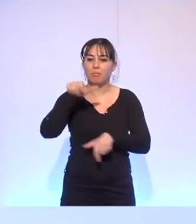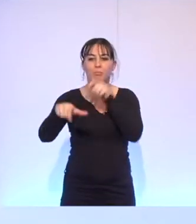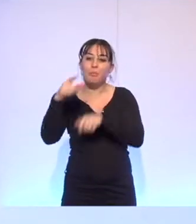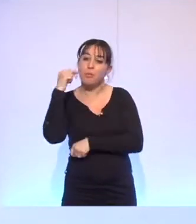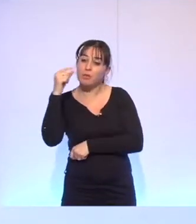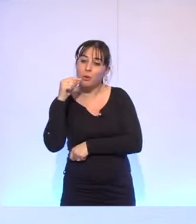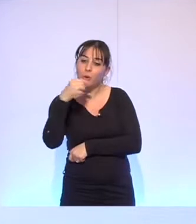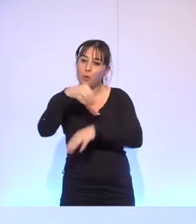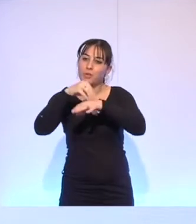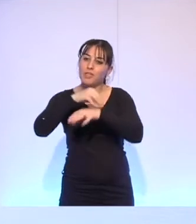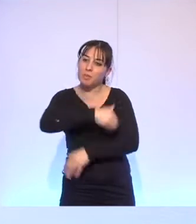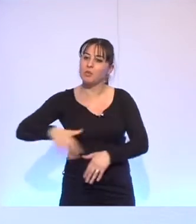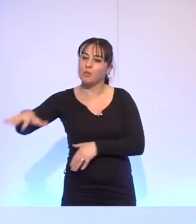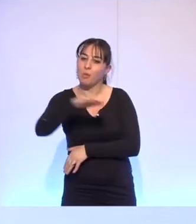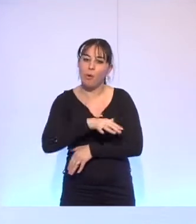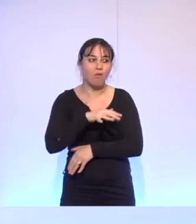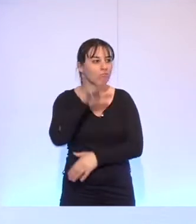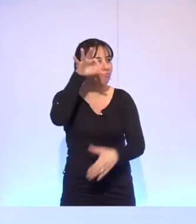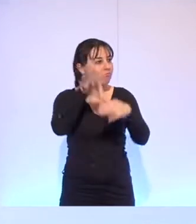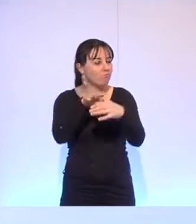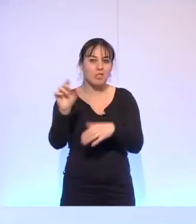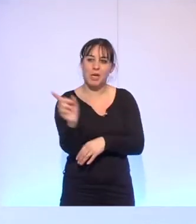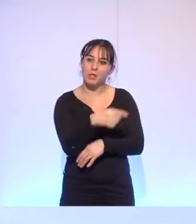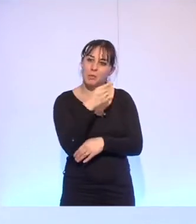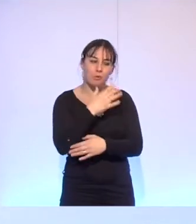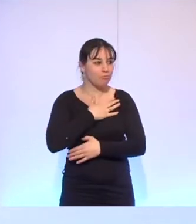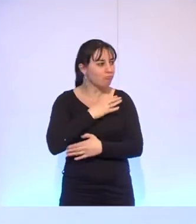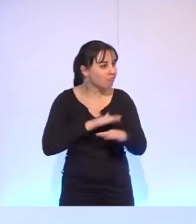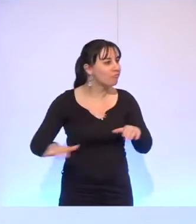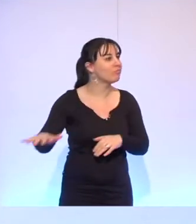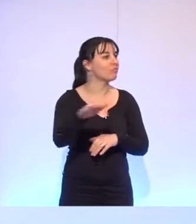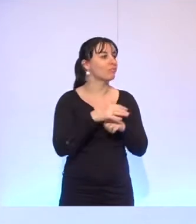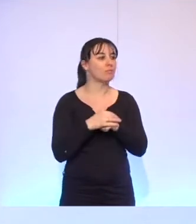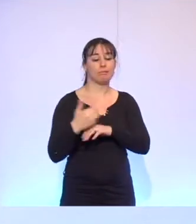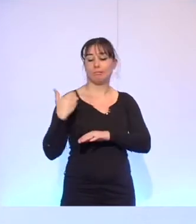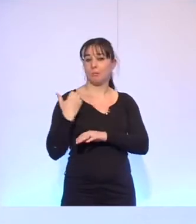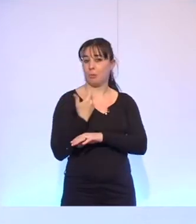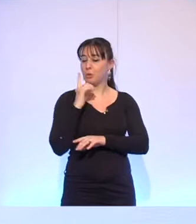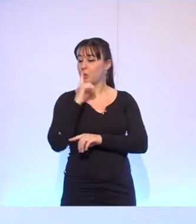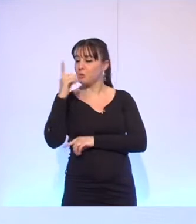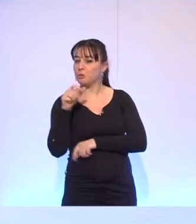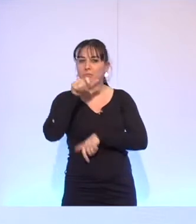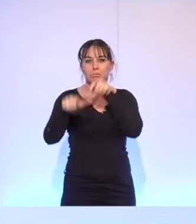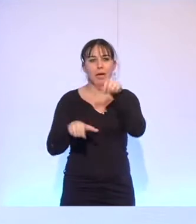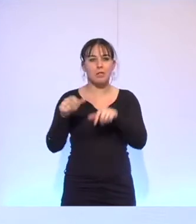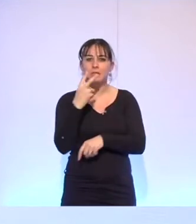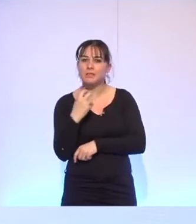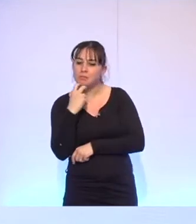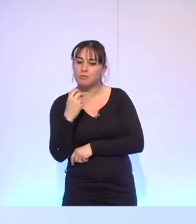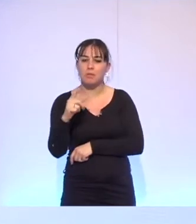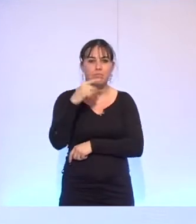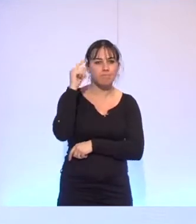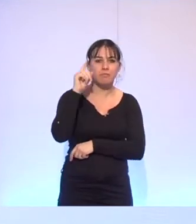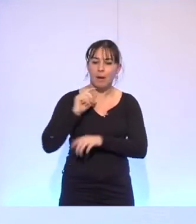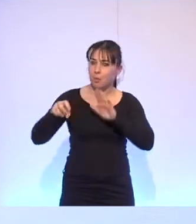municipaux, chers élus, il y a quelques jours, les Grenobloises et les Grenoblois nous ont confié la responsabilité